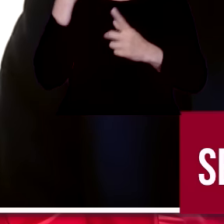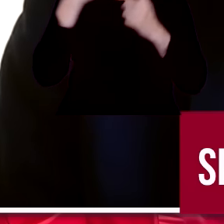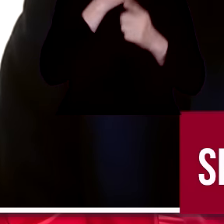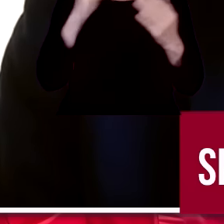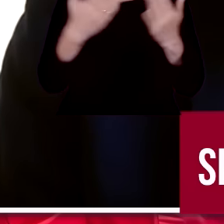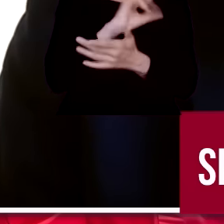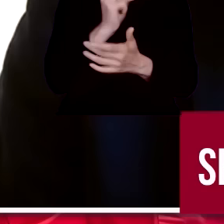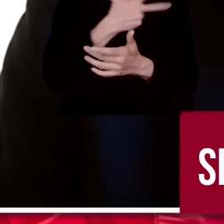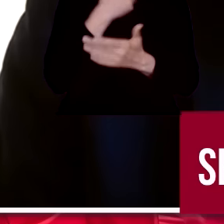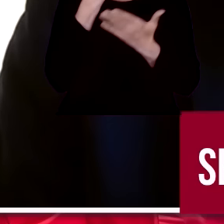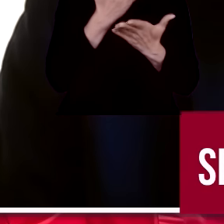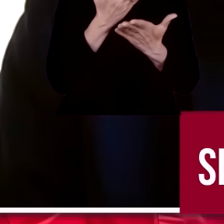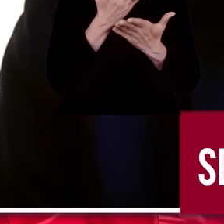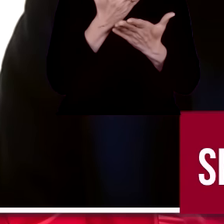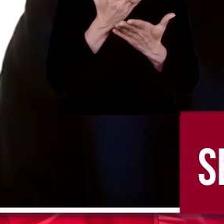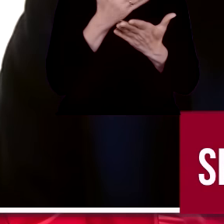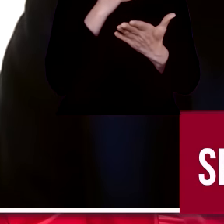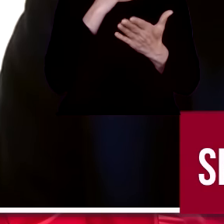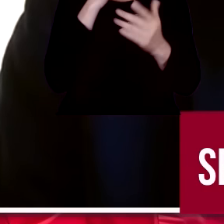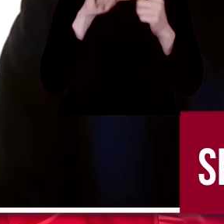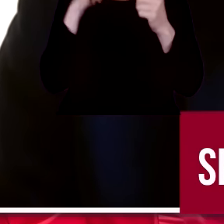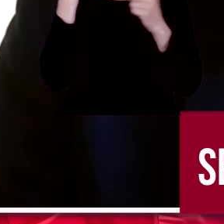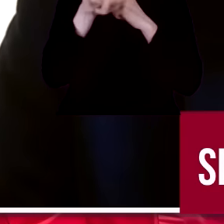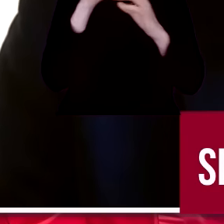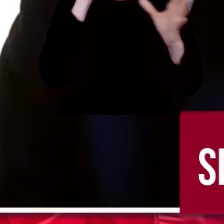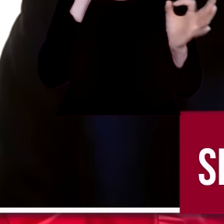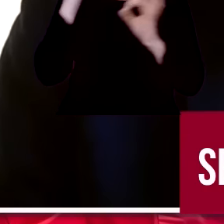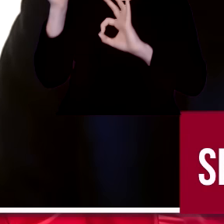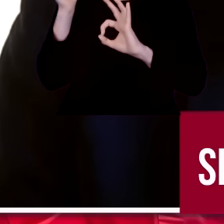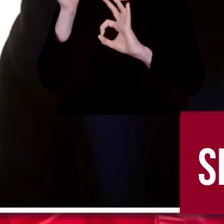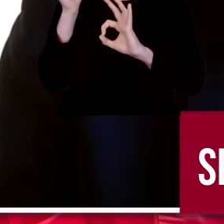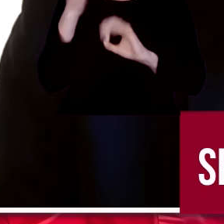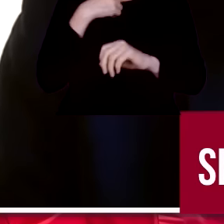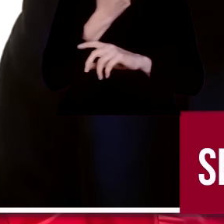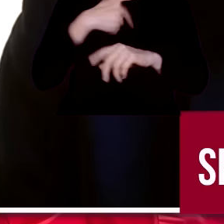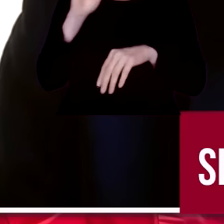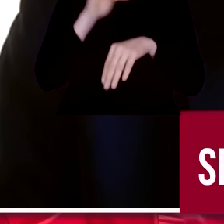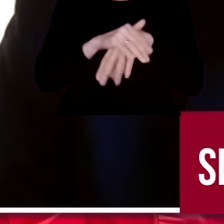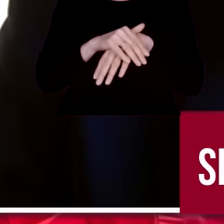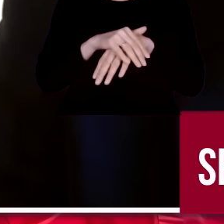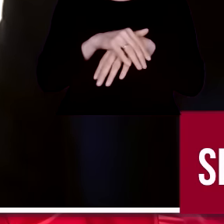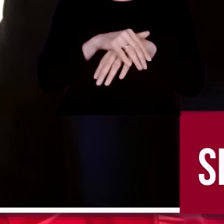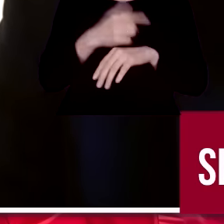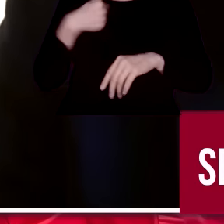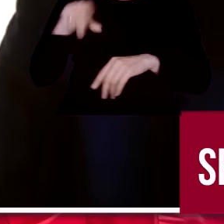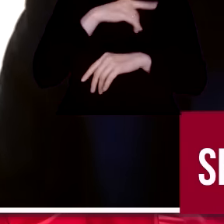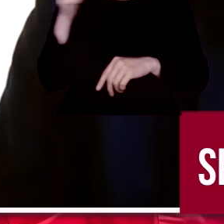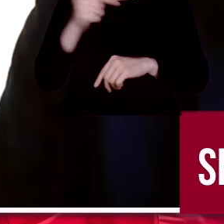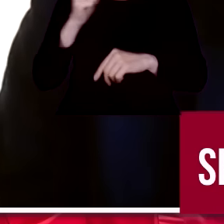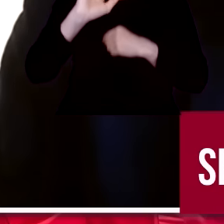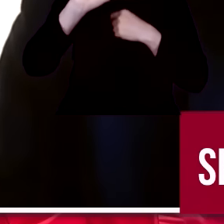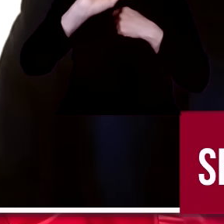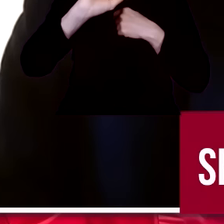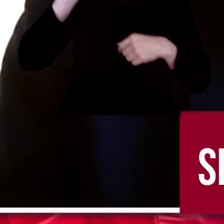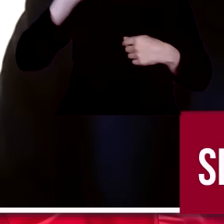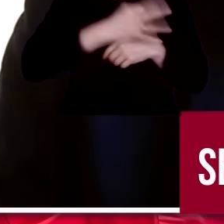Ministerstwa władzy został wysłany bardzo wyraźny sygnał nie zgadzamy się na naruszanie naszych interesów albo Uważaj